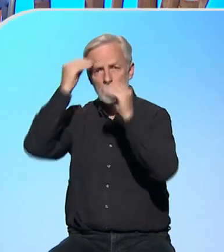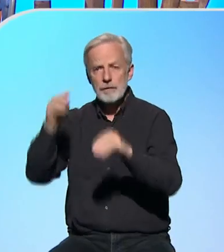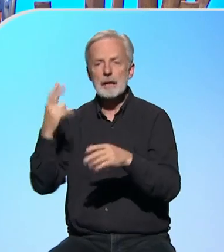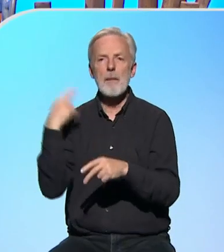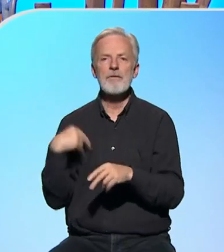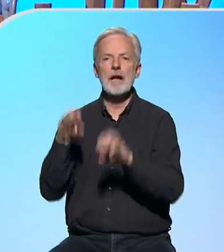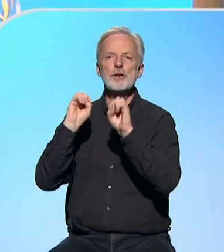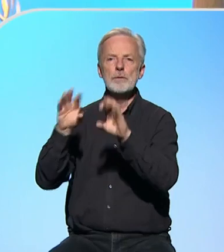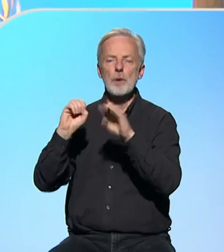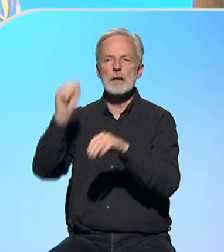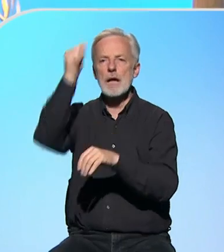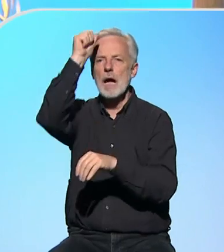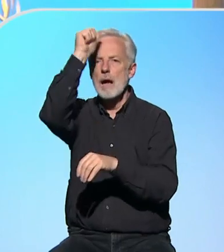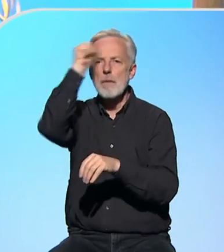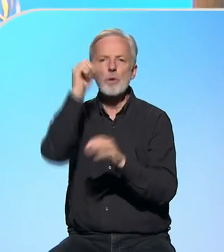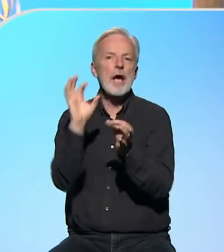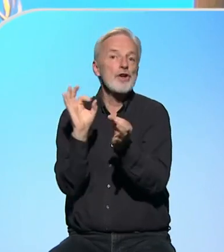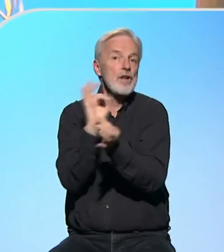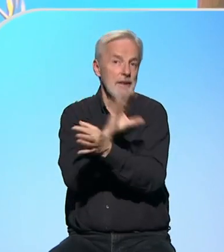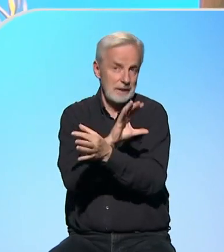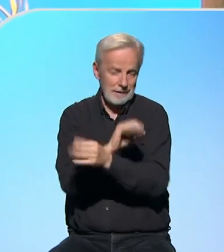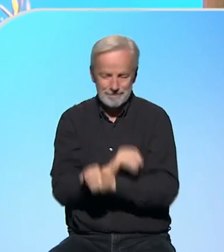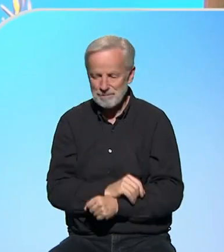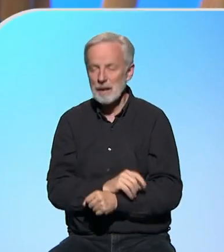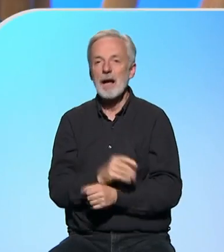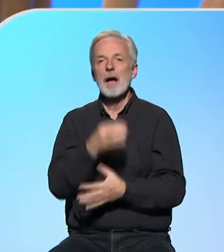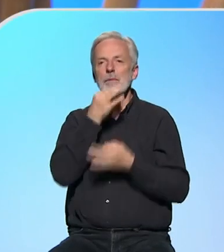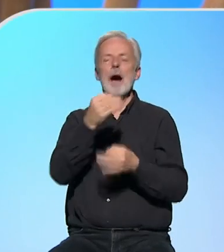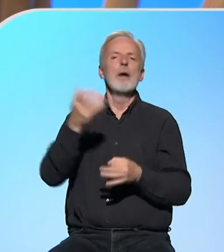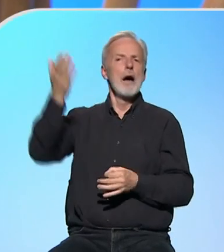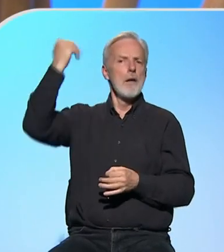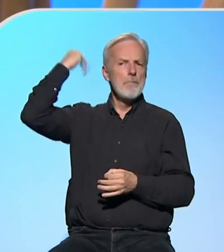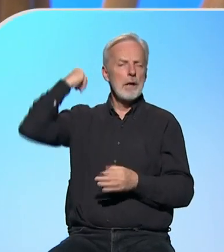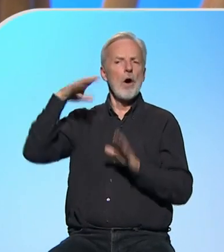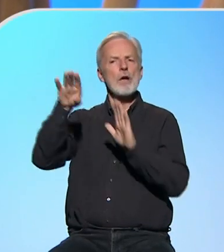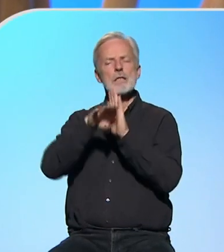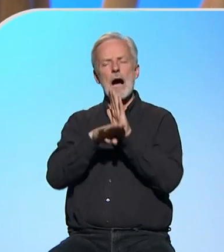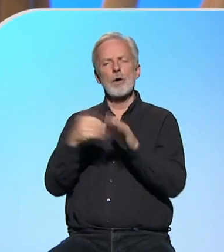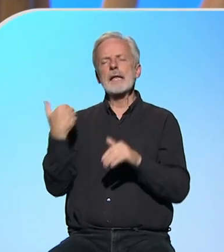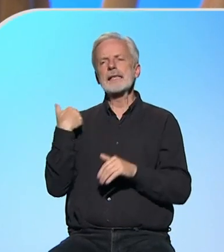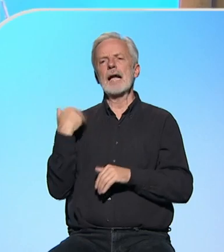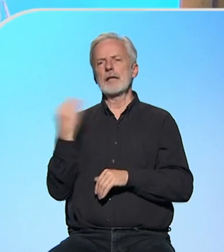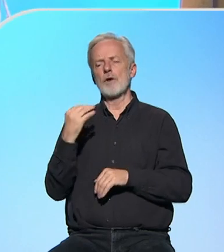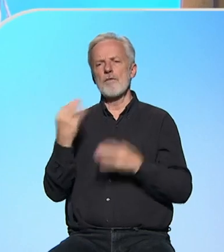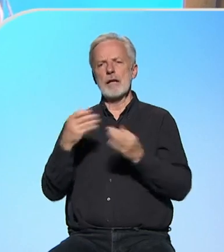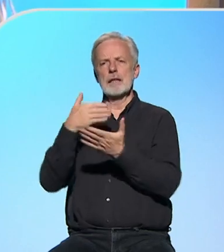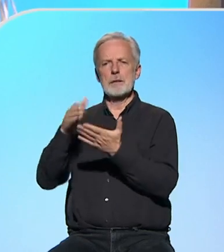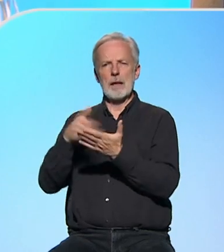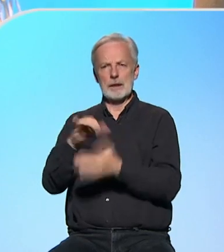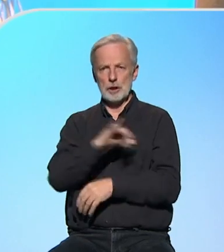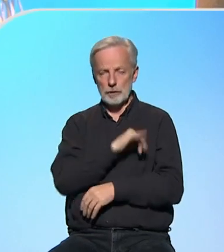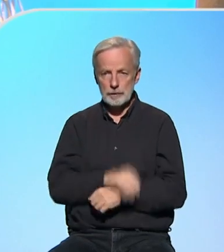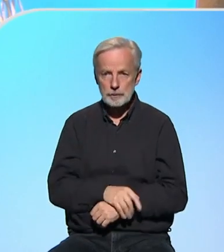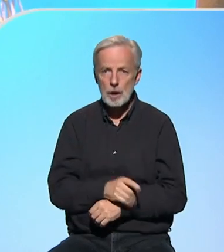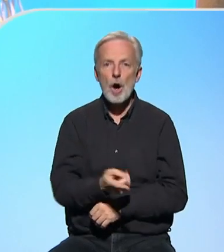Ondřej Šťastný. Dobrý den. Dobrý den. Pojďme si říct, jak to fungovalo doteď s tím předčasným splácením. Od konce